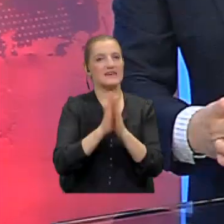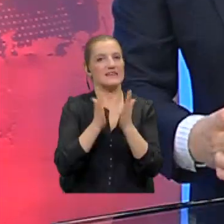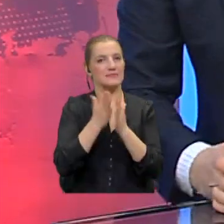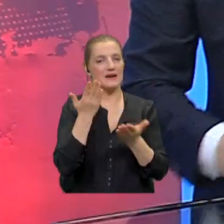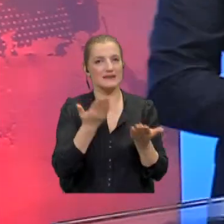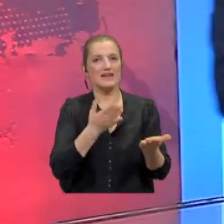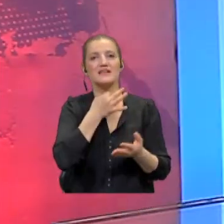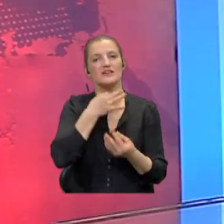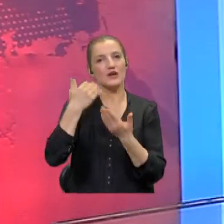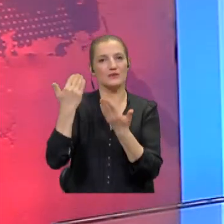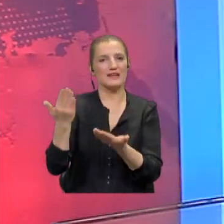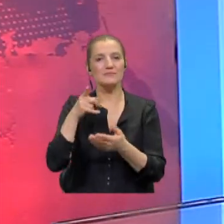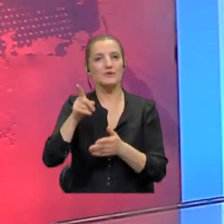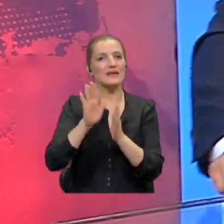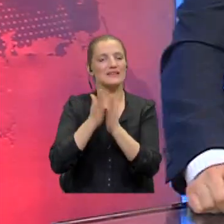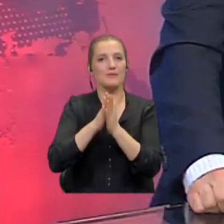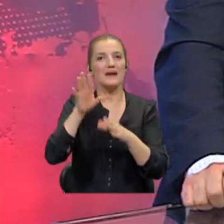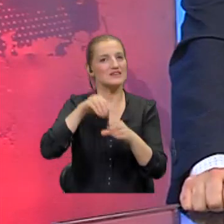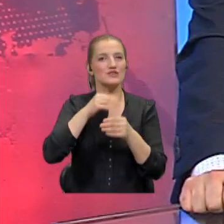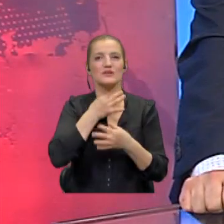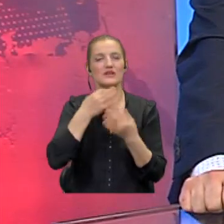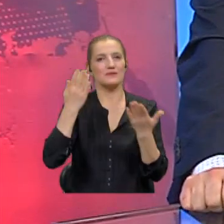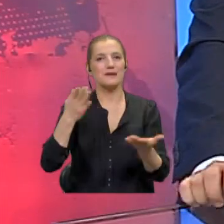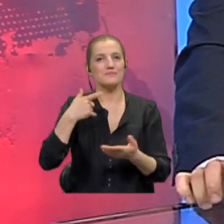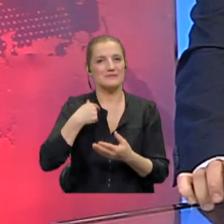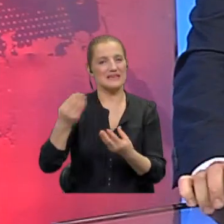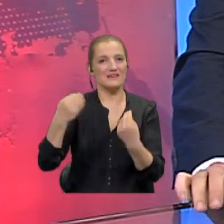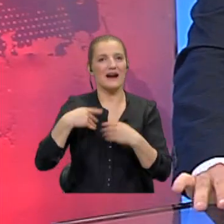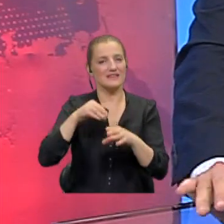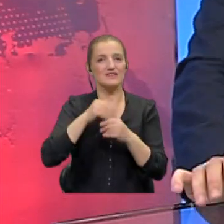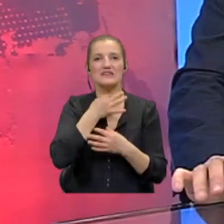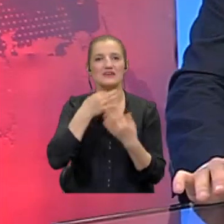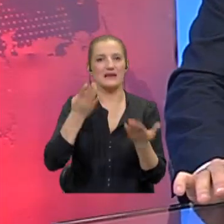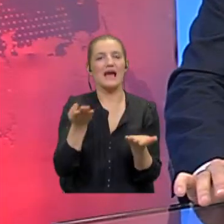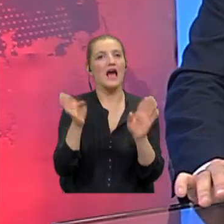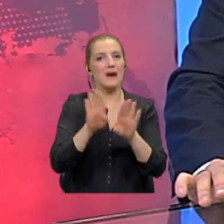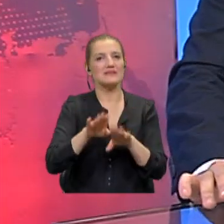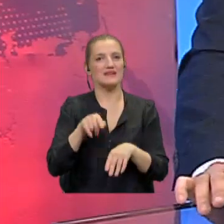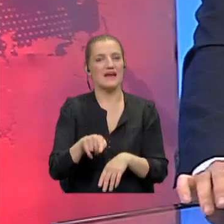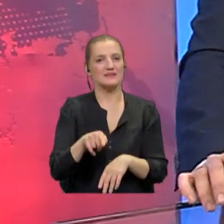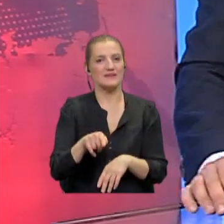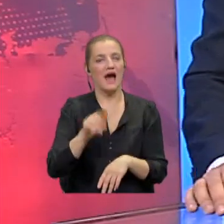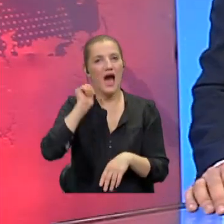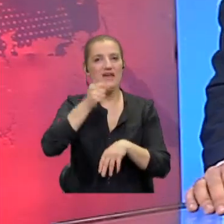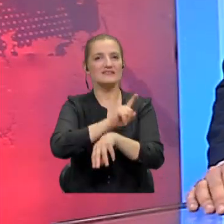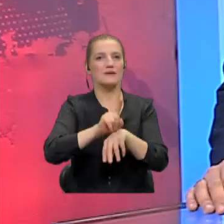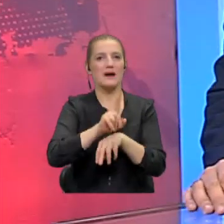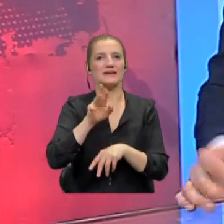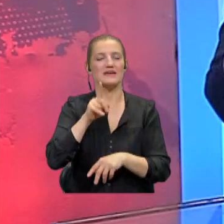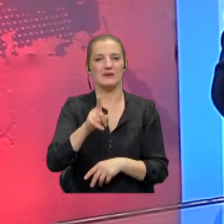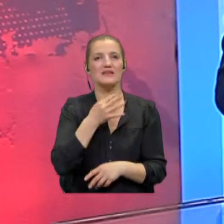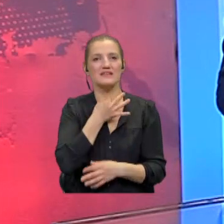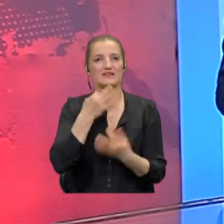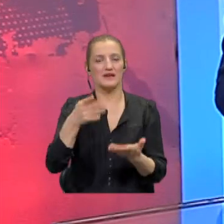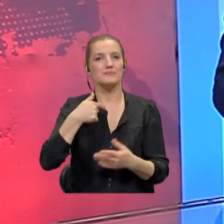arasındaydı teşekkür ediyoruz Bu kitaplar için bizlere ulaştırıldığı için kapatırken Her zamanki gibi teşekkür